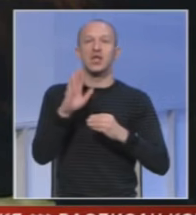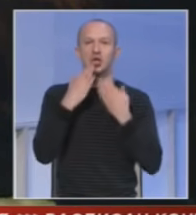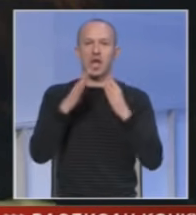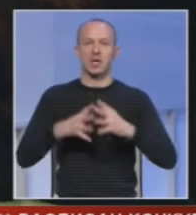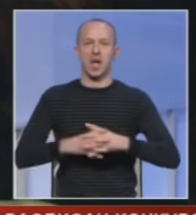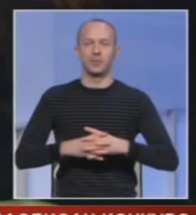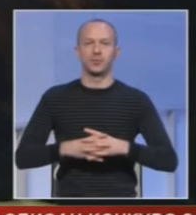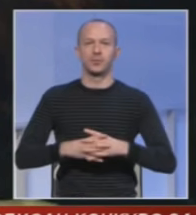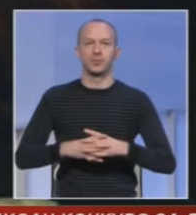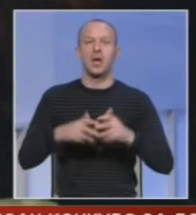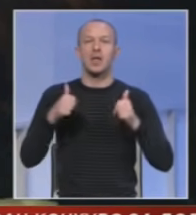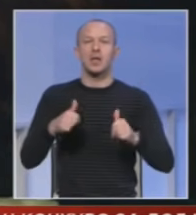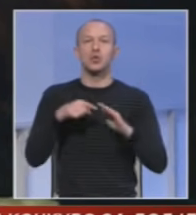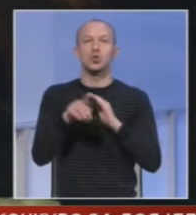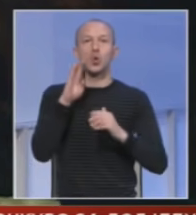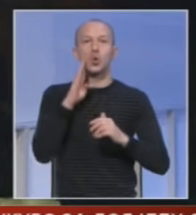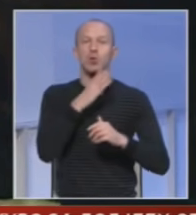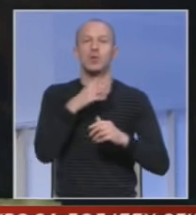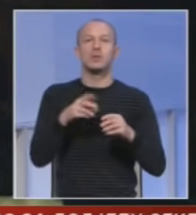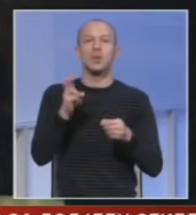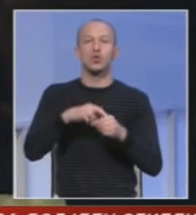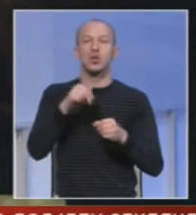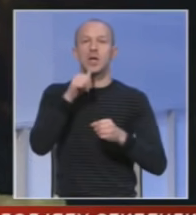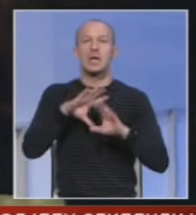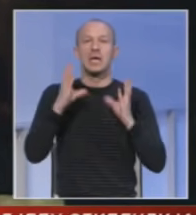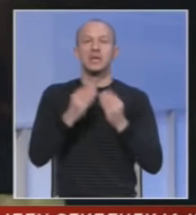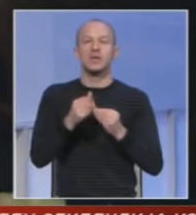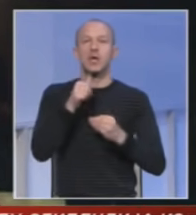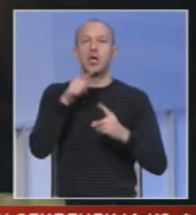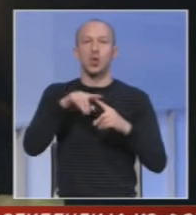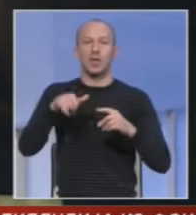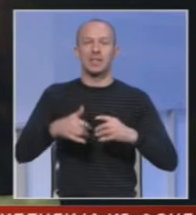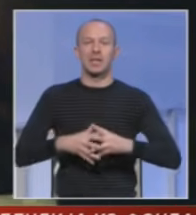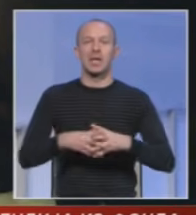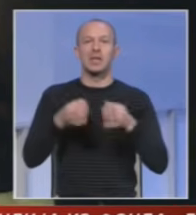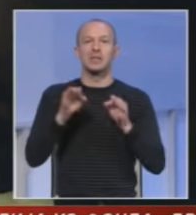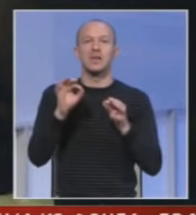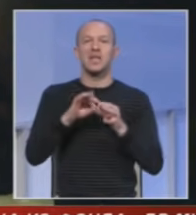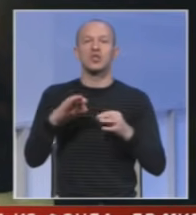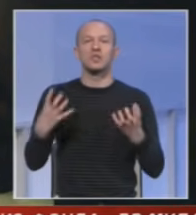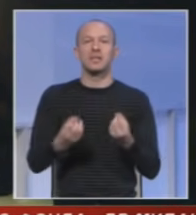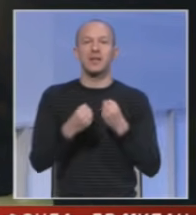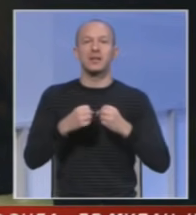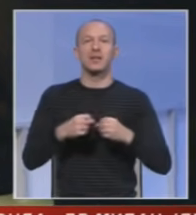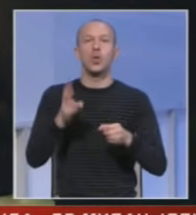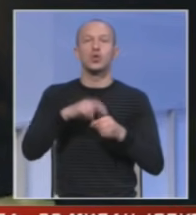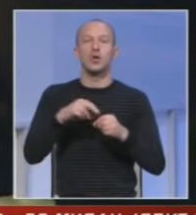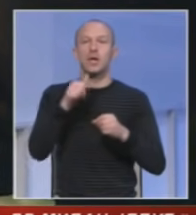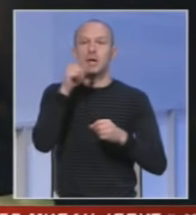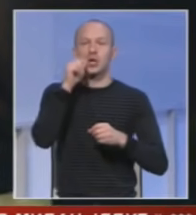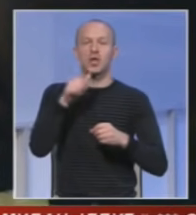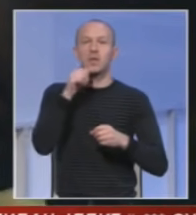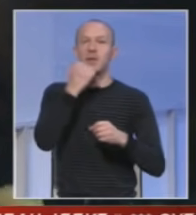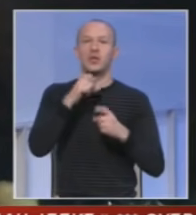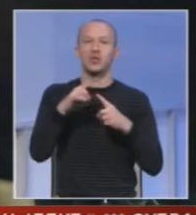šteta. Danas, u toku dana, su se priključili bukvalno svi i to jeste sistem zaštite spašavanja u kojeg su uključeni i građani,